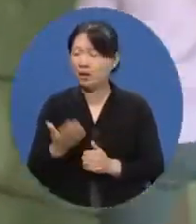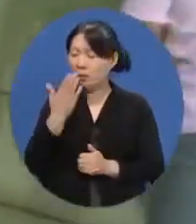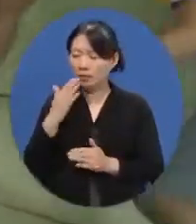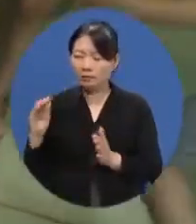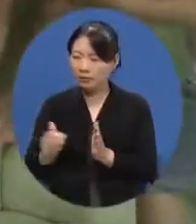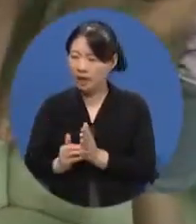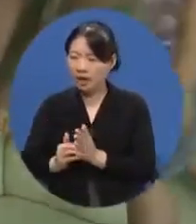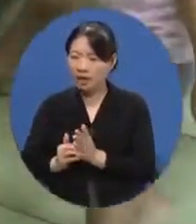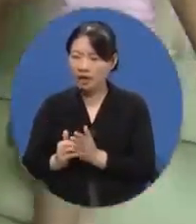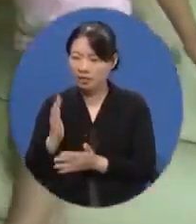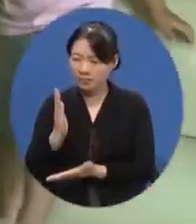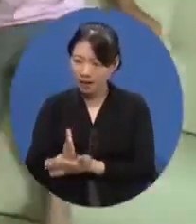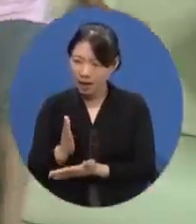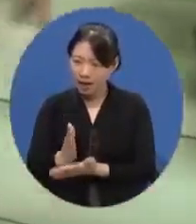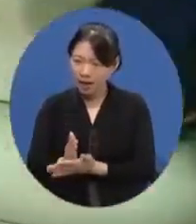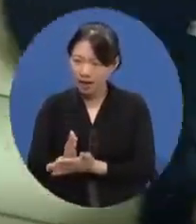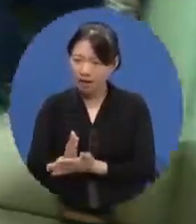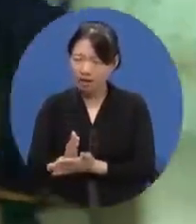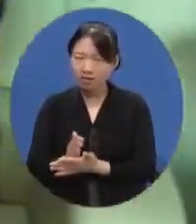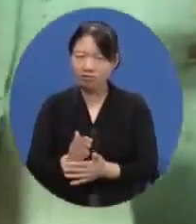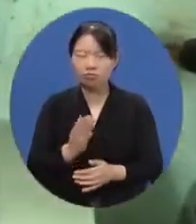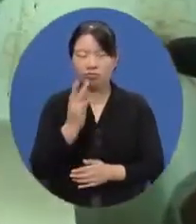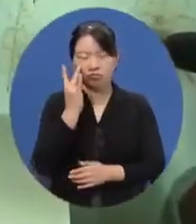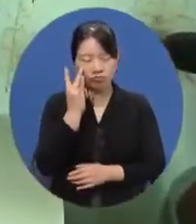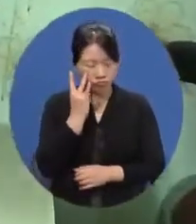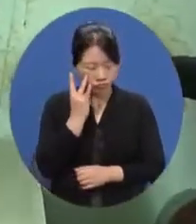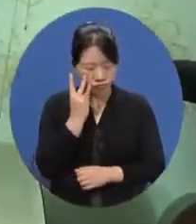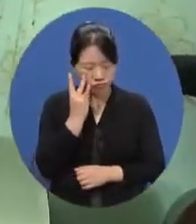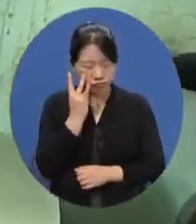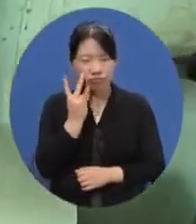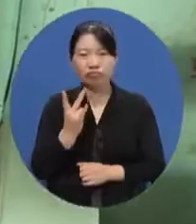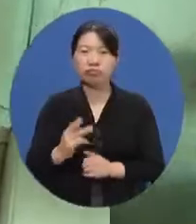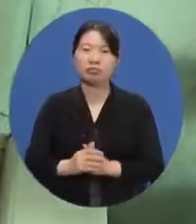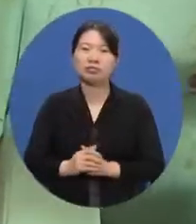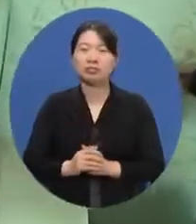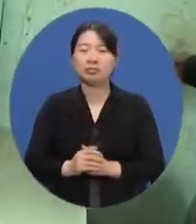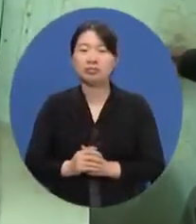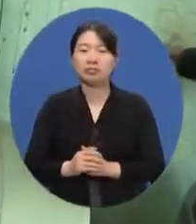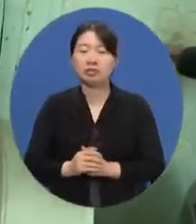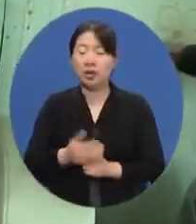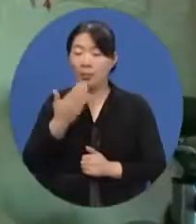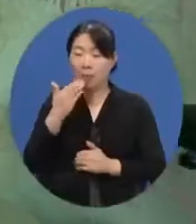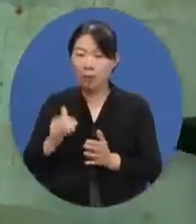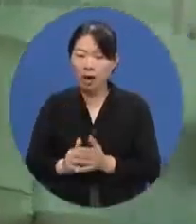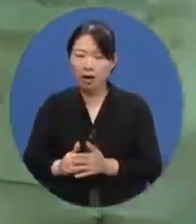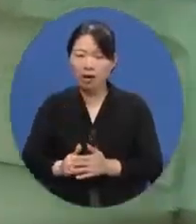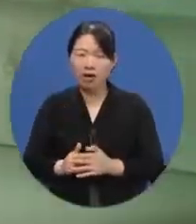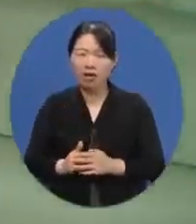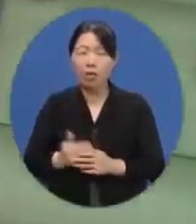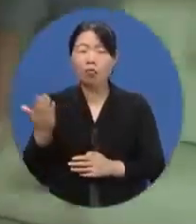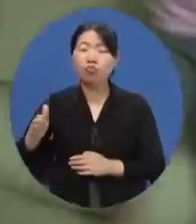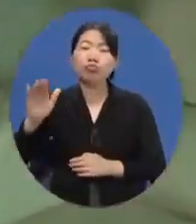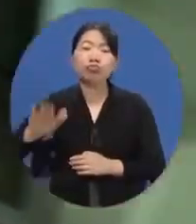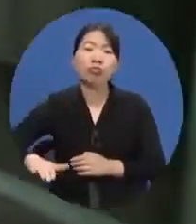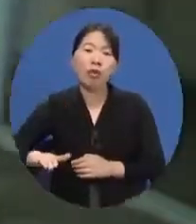먹어. 네. 누나들 알았지? 어? 네.